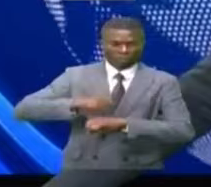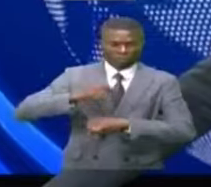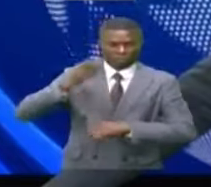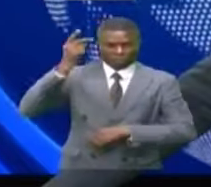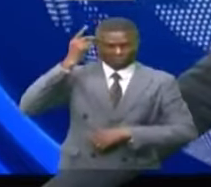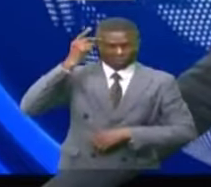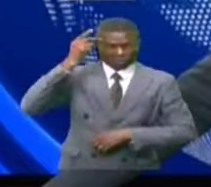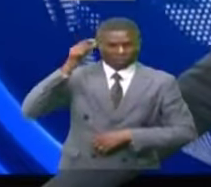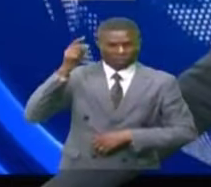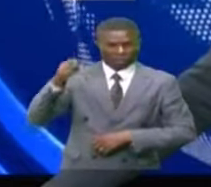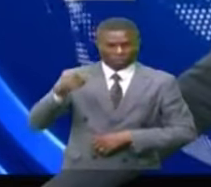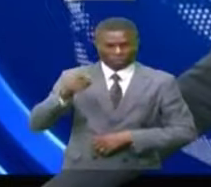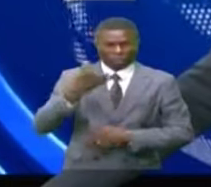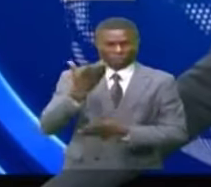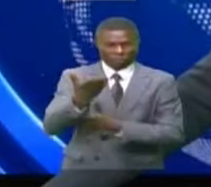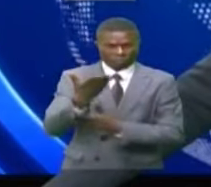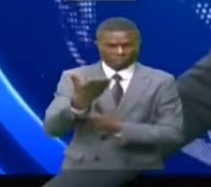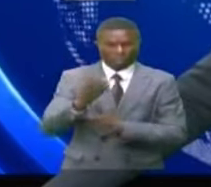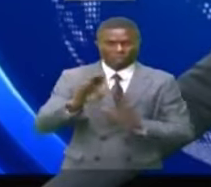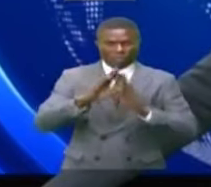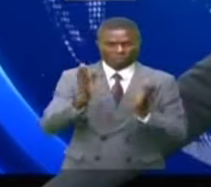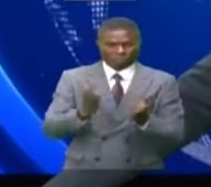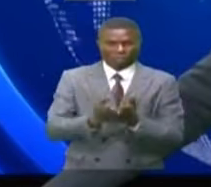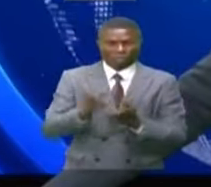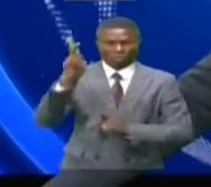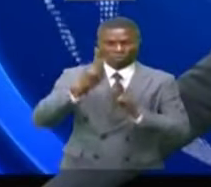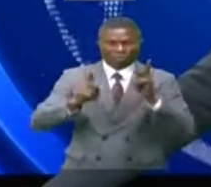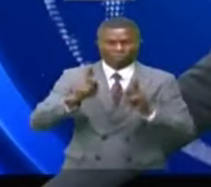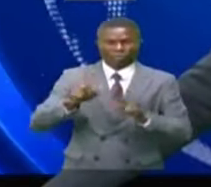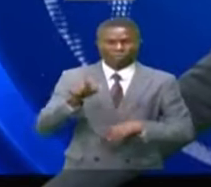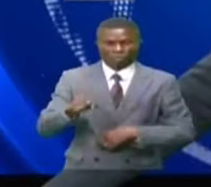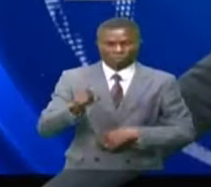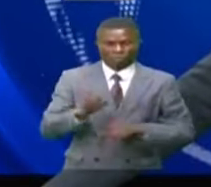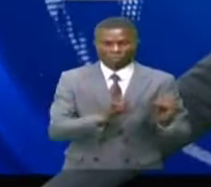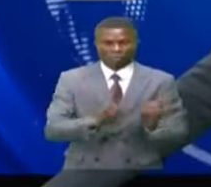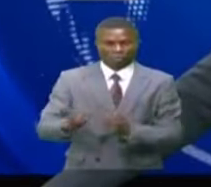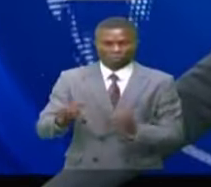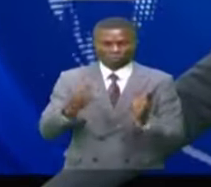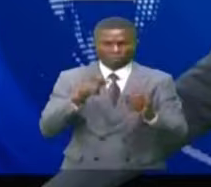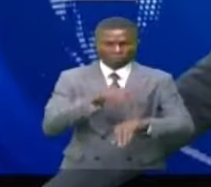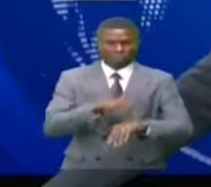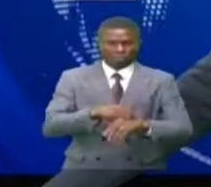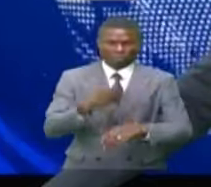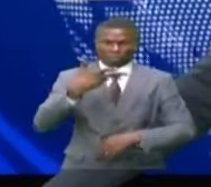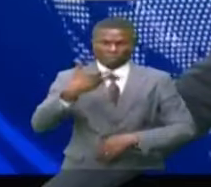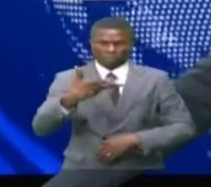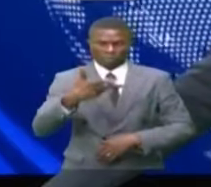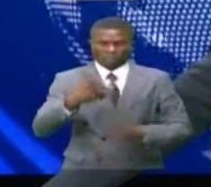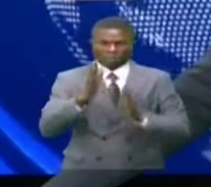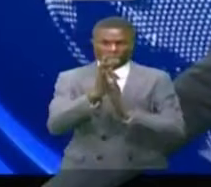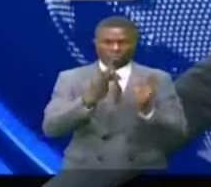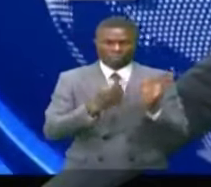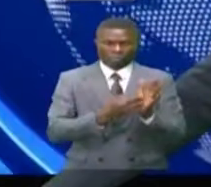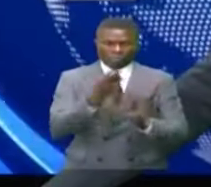de Kinshasa, Ndjili, porte à la connaissance du public qu'il sera tenu en date du mercredi